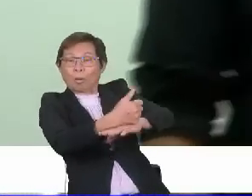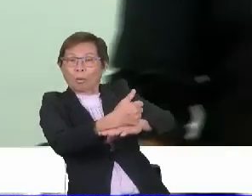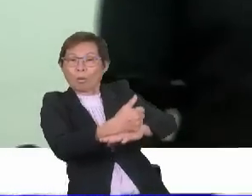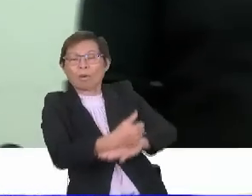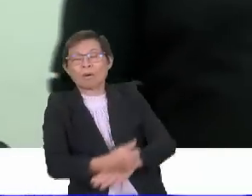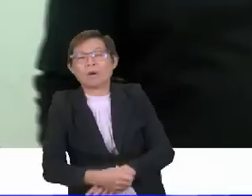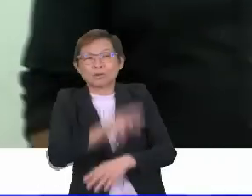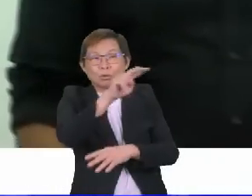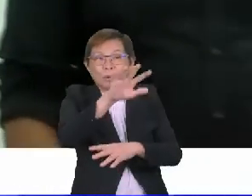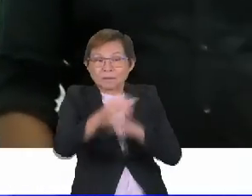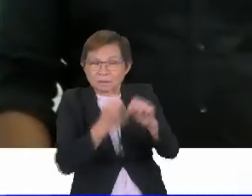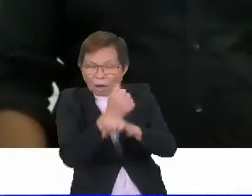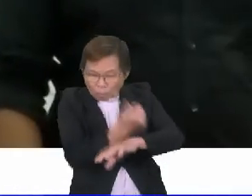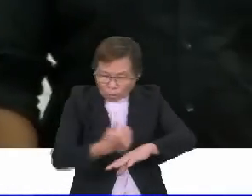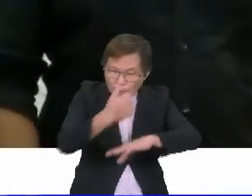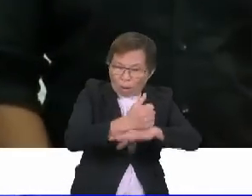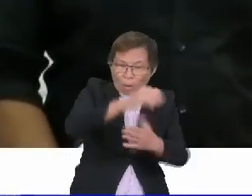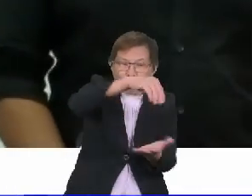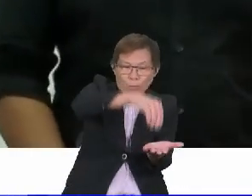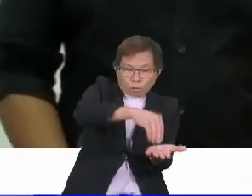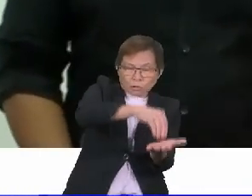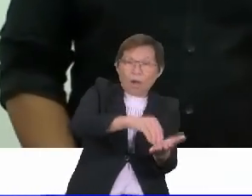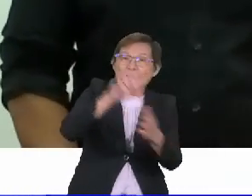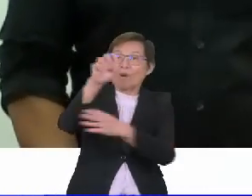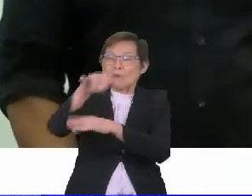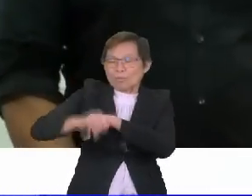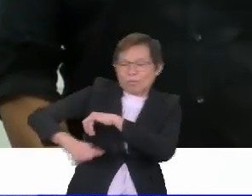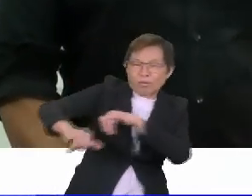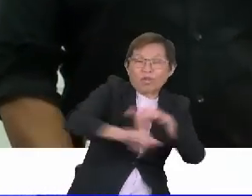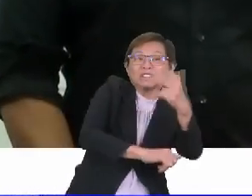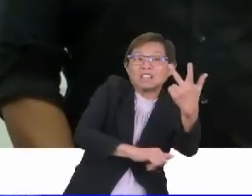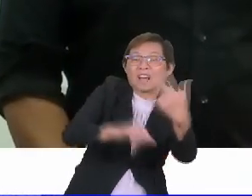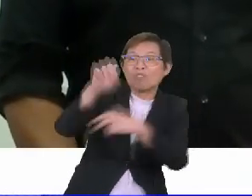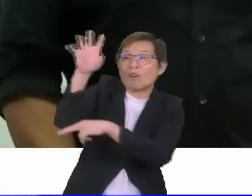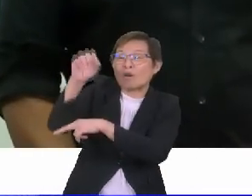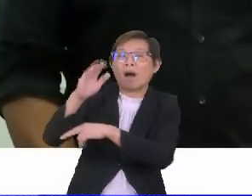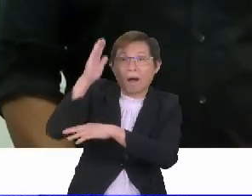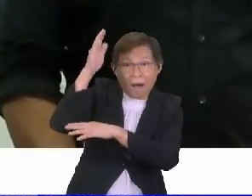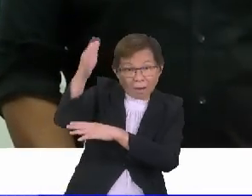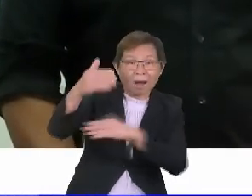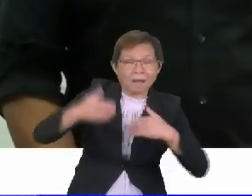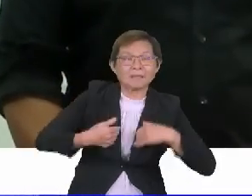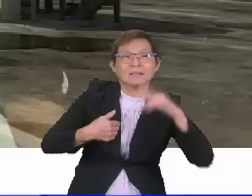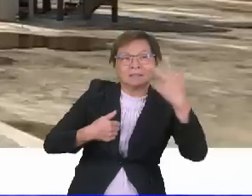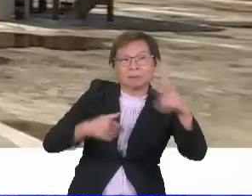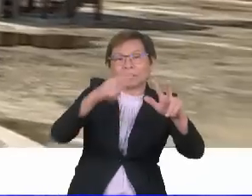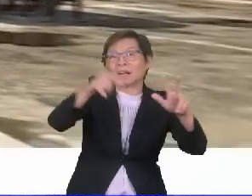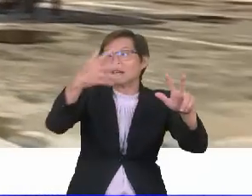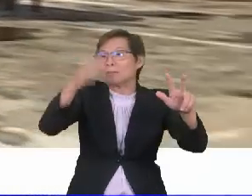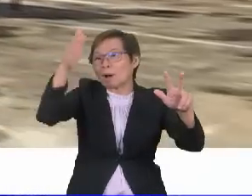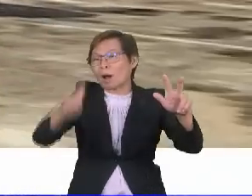pada itu sebenarnya 25 tahun perempuan pusat itu festival serentak Tiga Dalam Satu akan diadakan pada 13 hingga 15 hari bulan ini